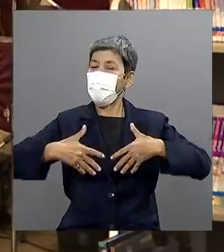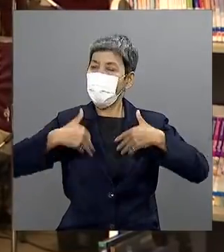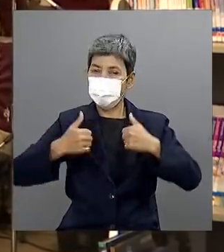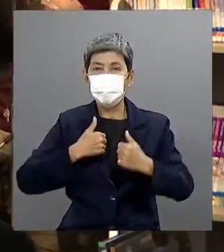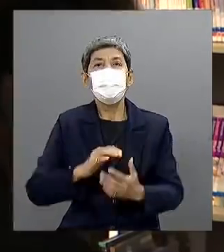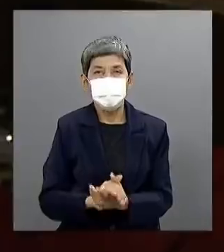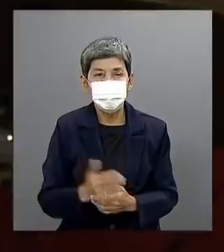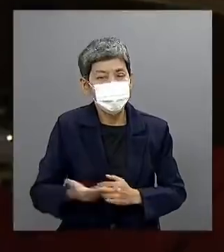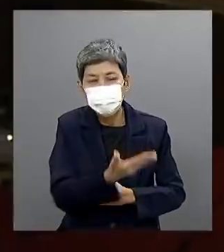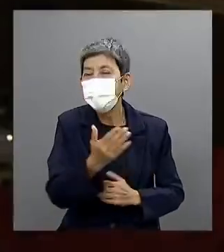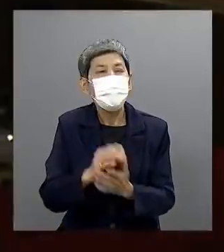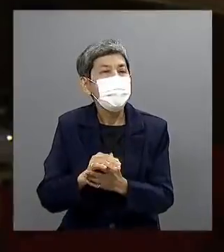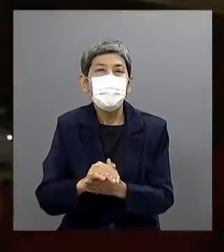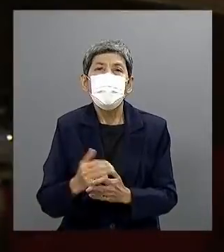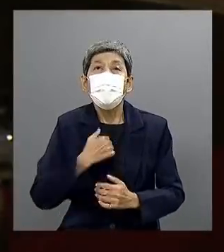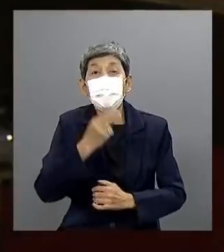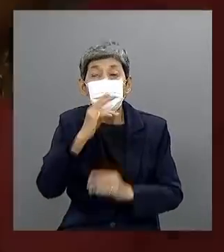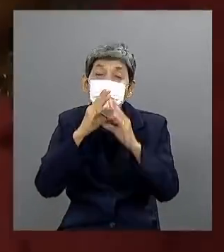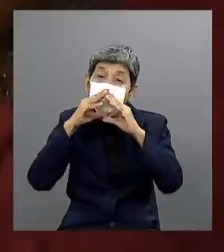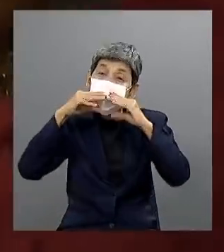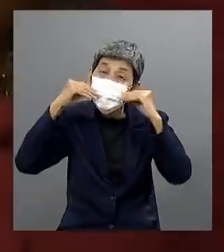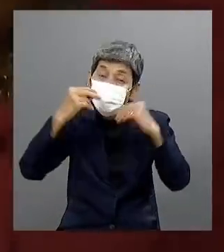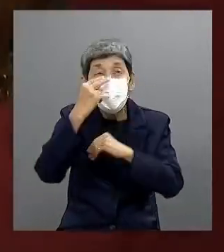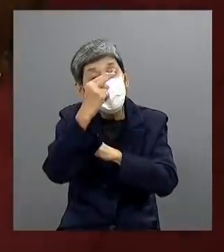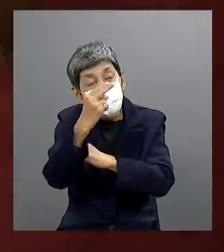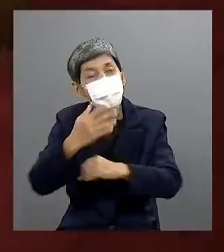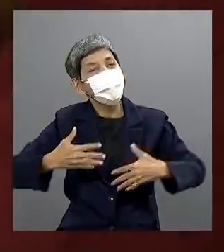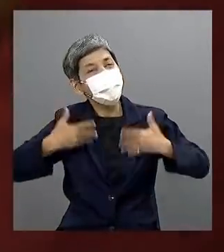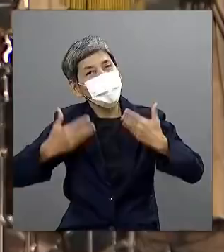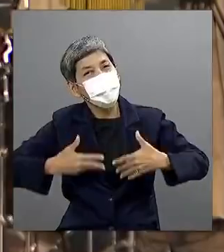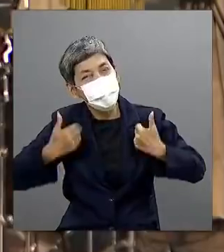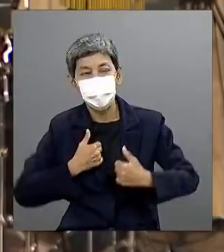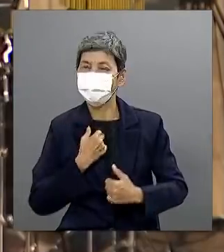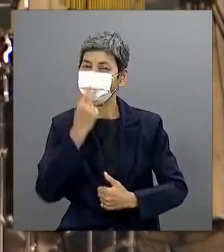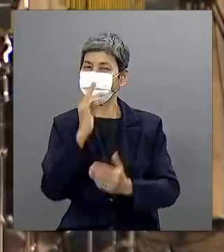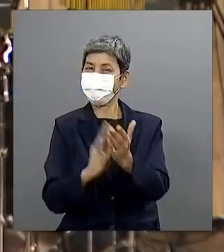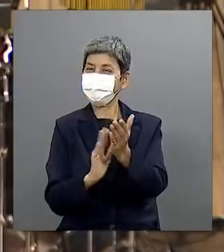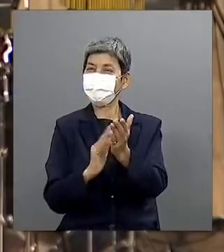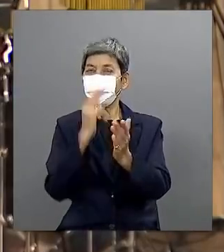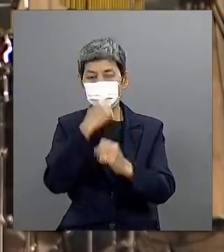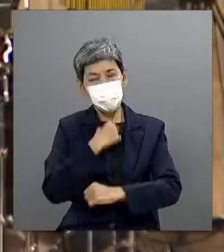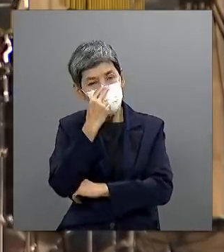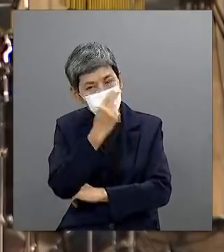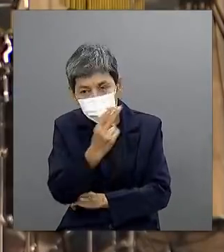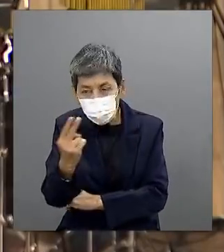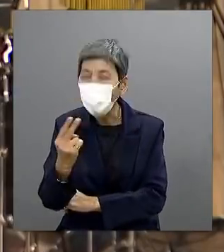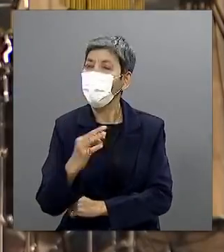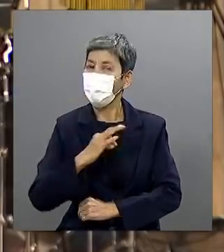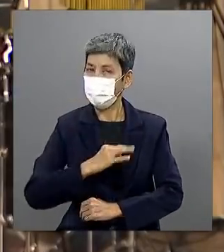ทศเห็นรอยยิ้มเห็นความสนุกสนานมีความชื่นชมรู้สึกภาคภูมิใจ